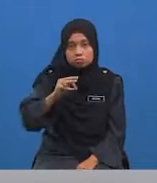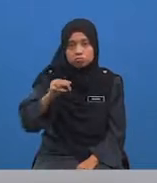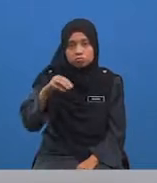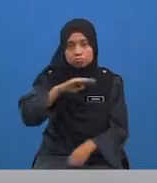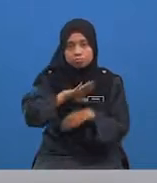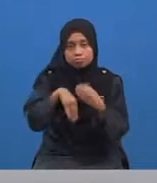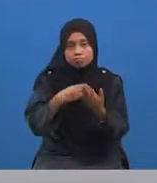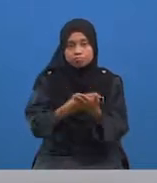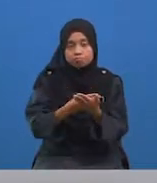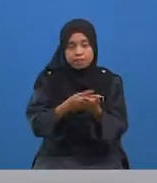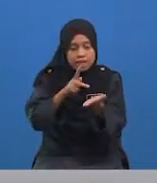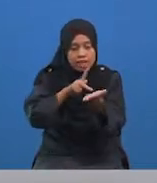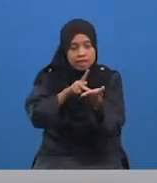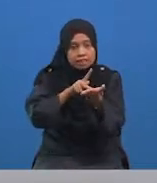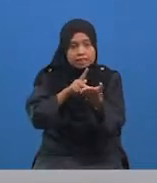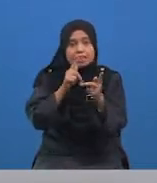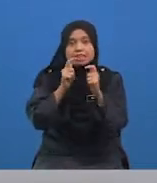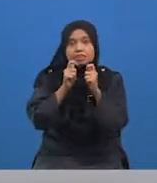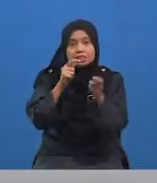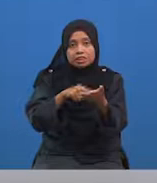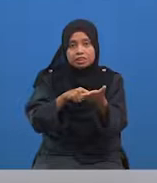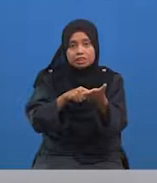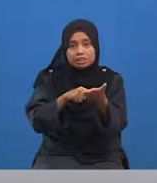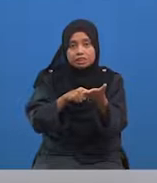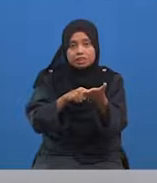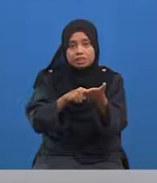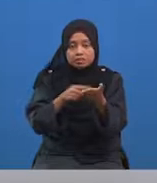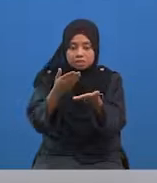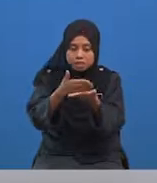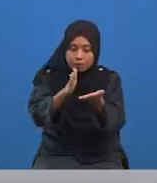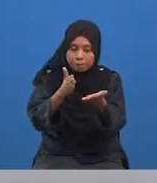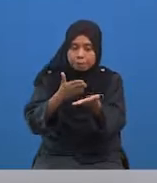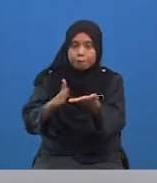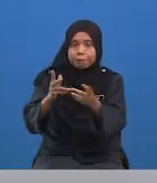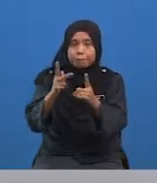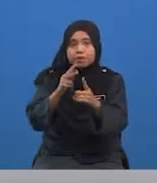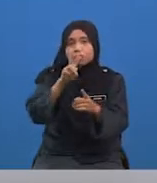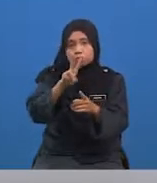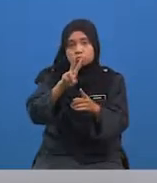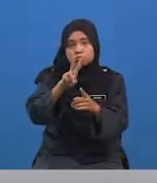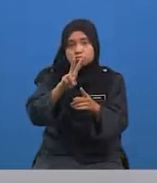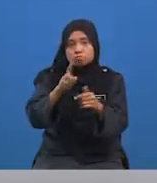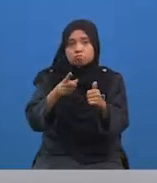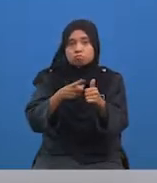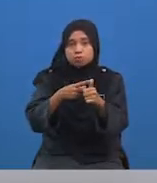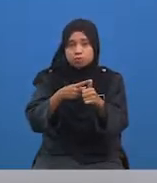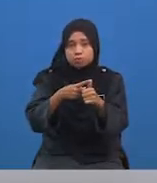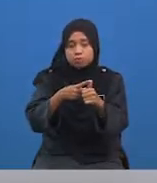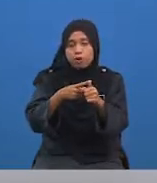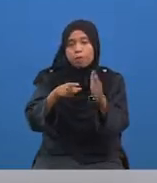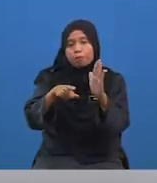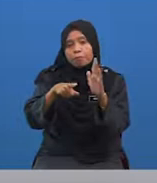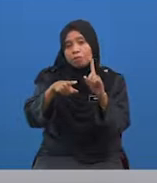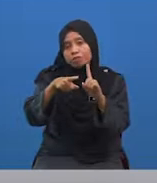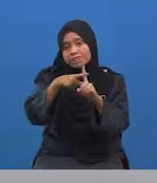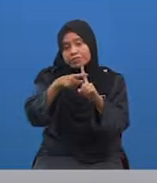semua, kesan telekomunikasi ini terbahagi kepada dua, iaitu kesan positif